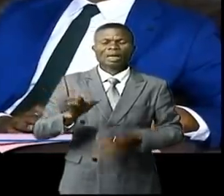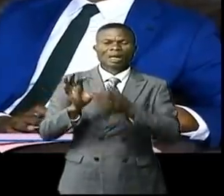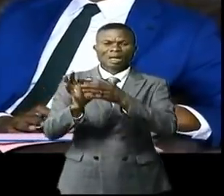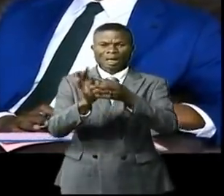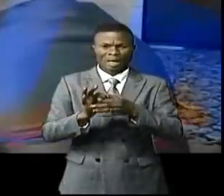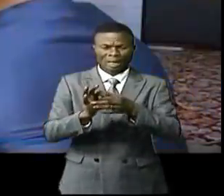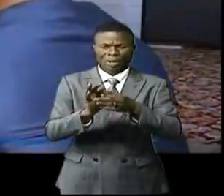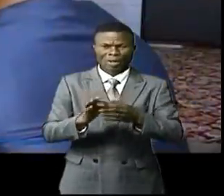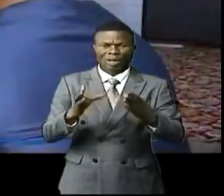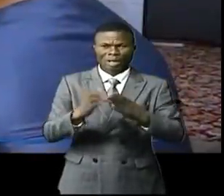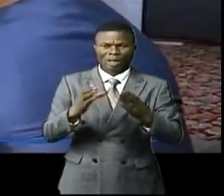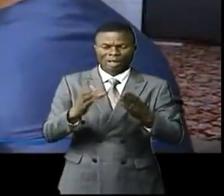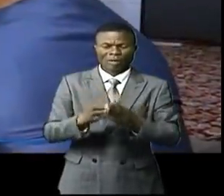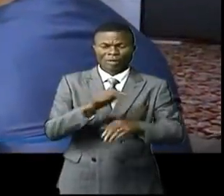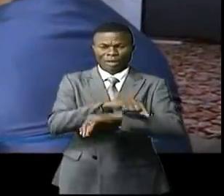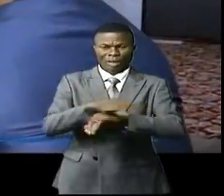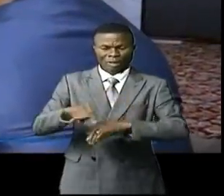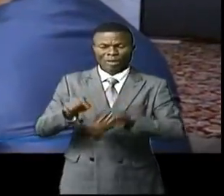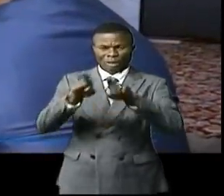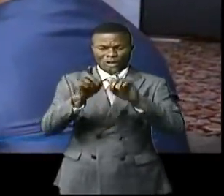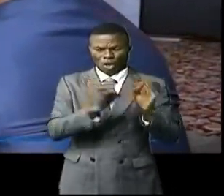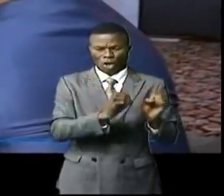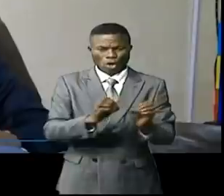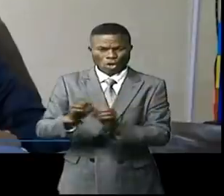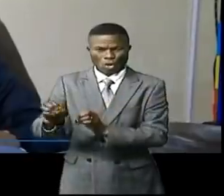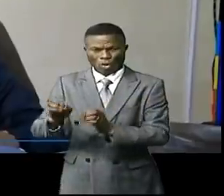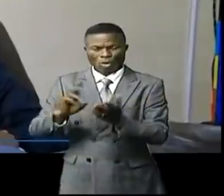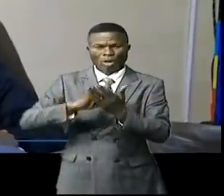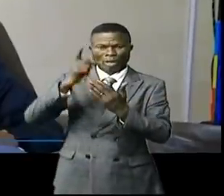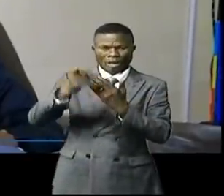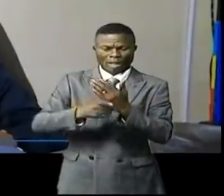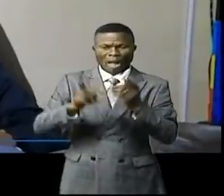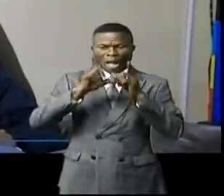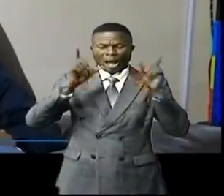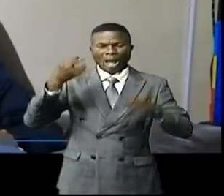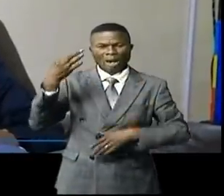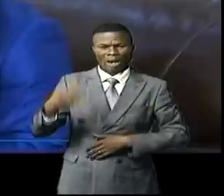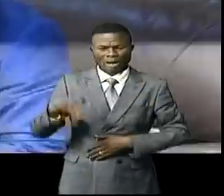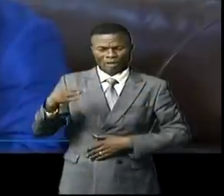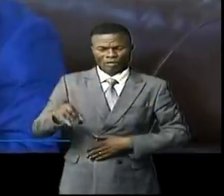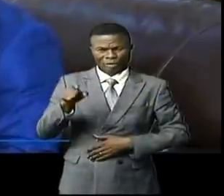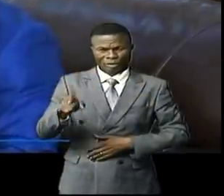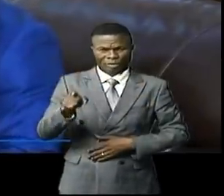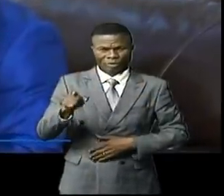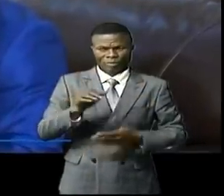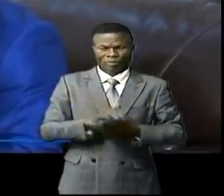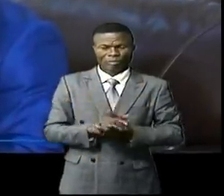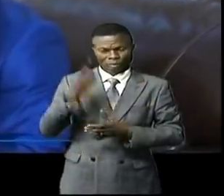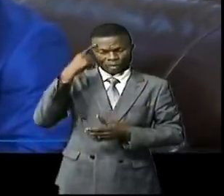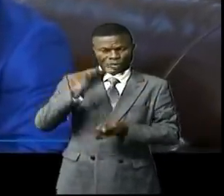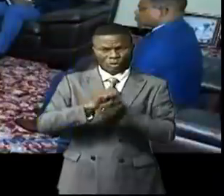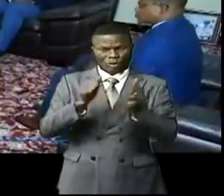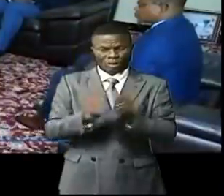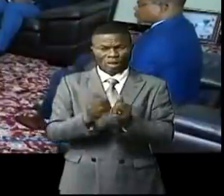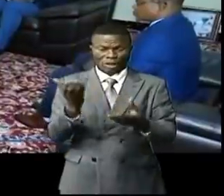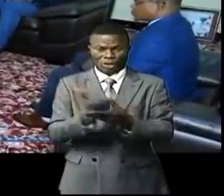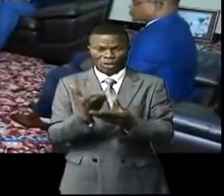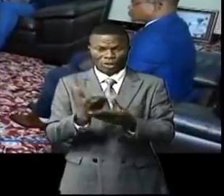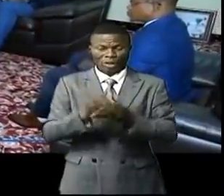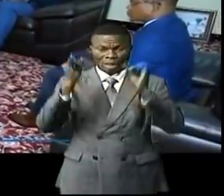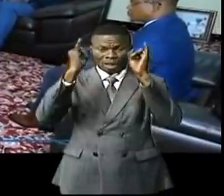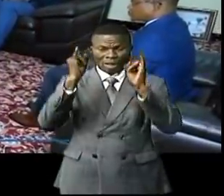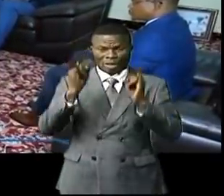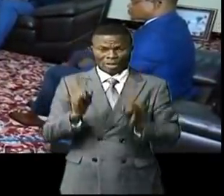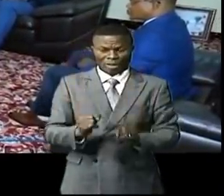collaboration entre ces ministères et l'Organisation internationale de la francophonie, OIF en sigle. En ce qui concerne le dossier du numérique,